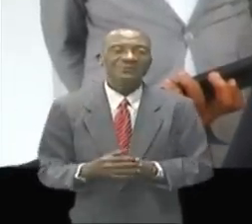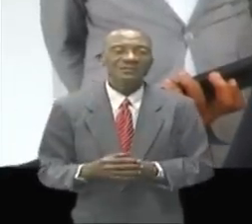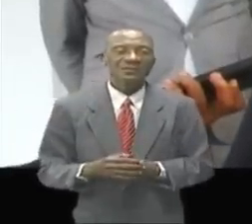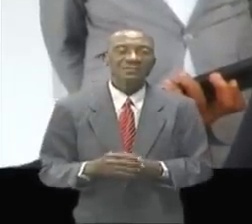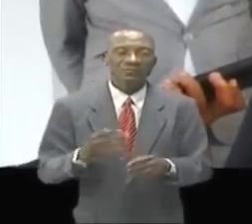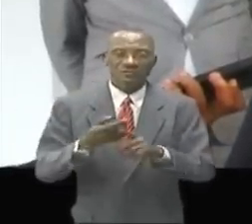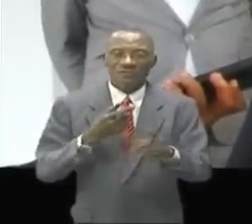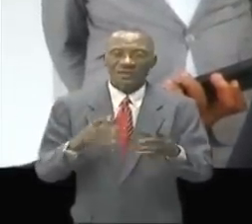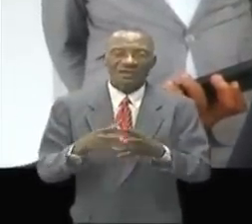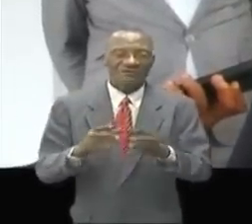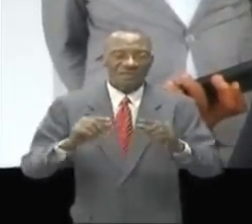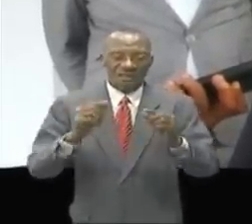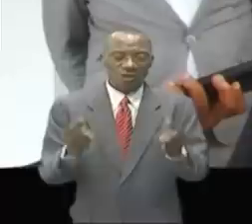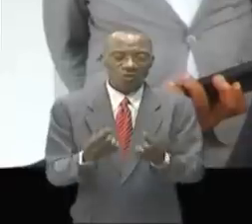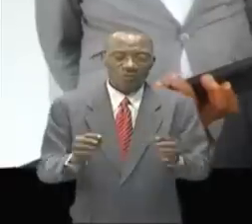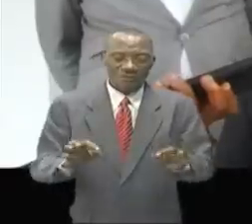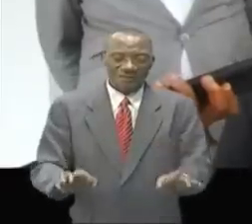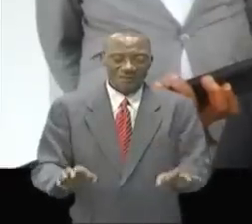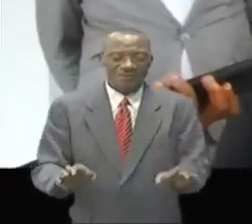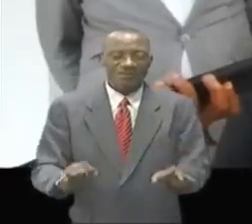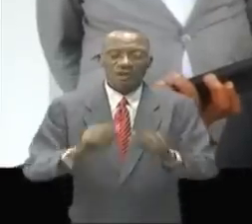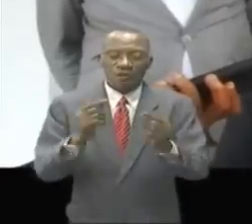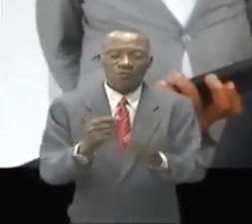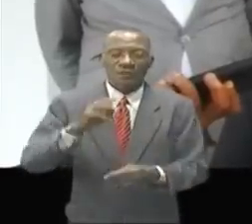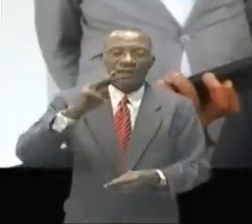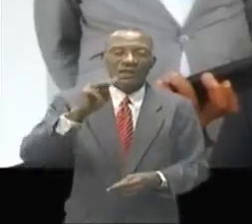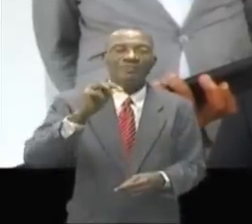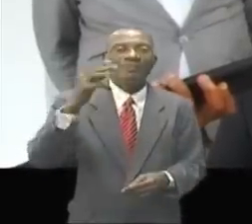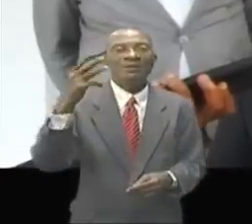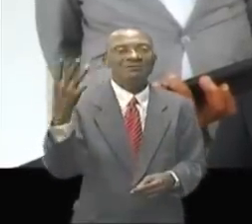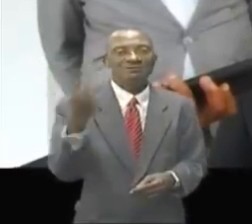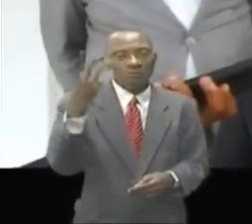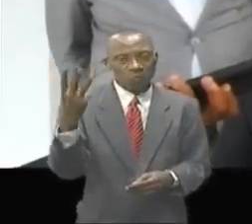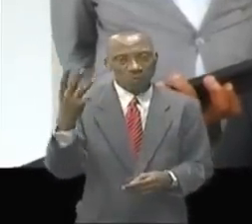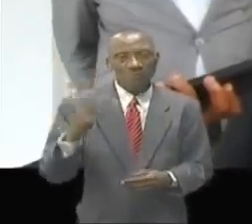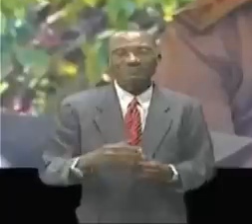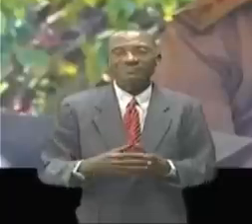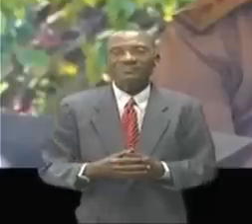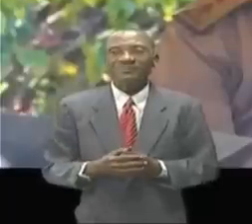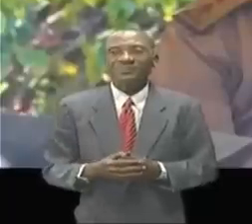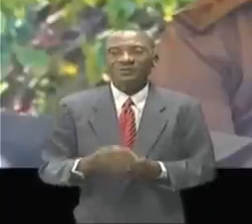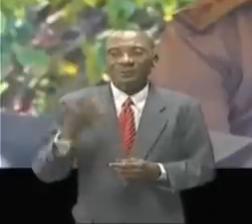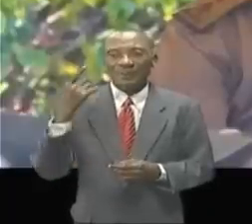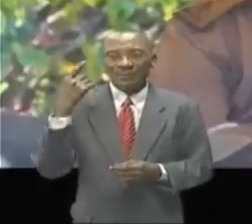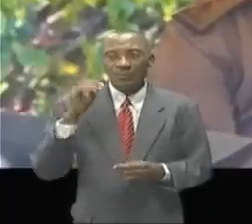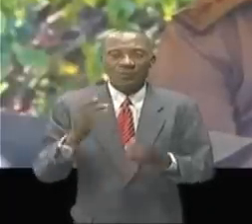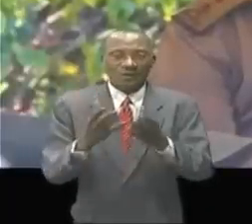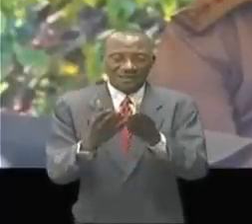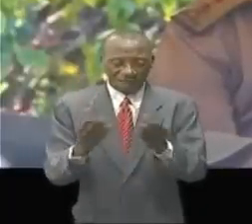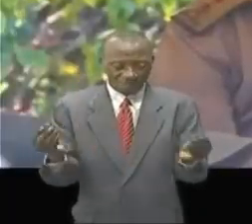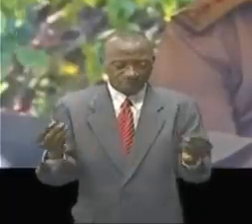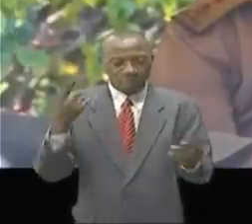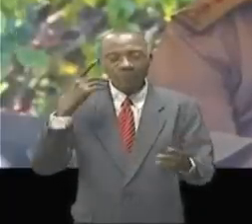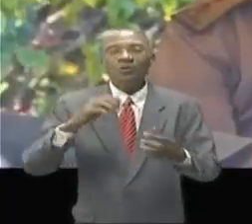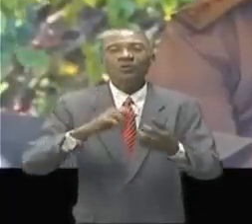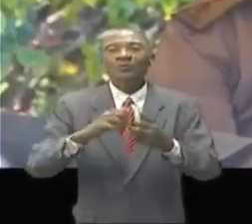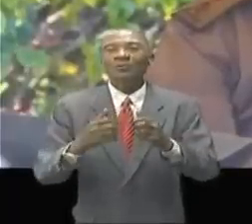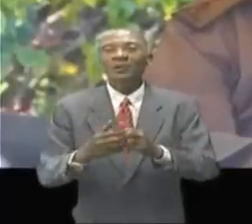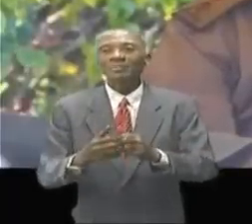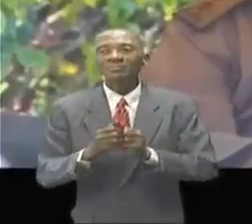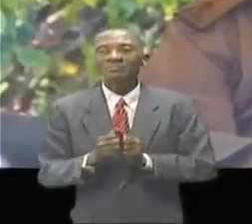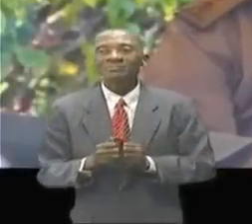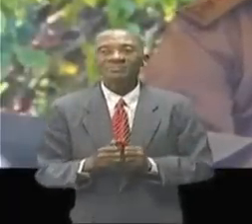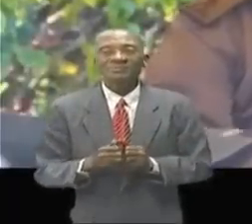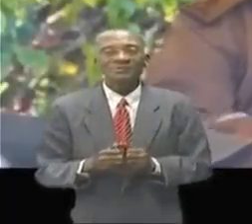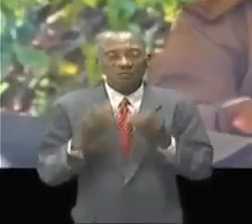force terroriste qui est le M23. C'est dans ce cadre, dans le cadre de la résolution de cette crise, que